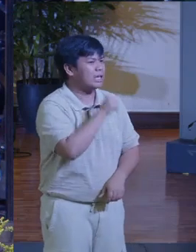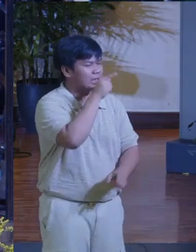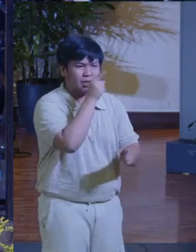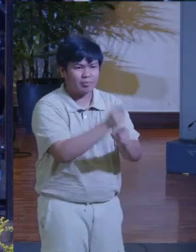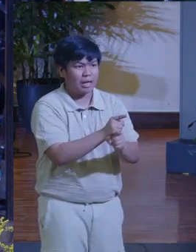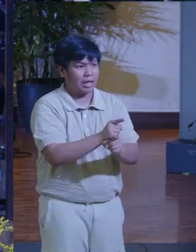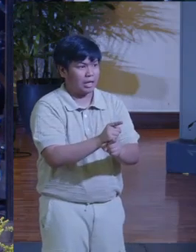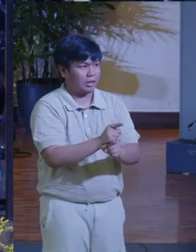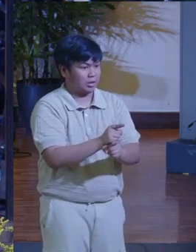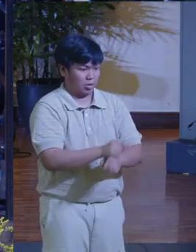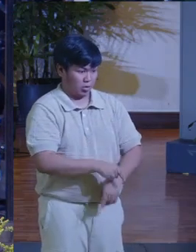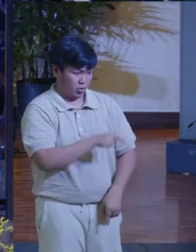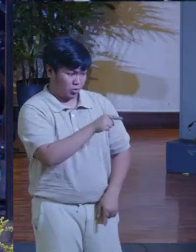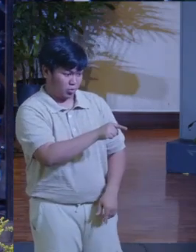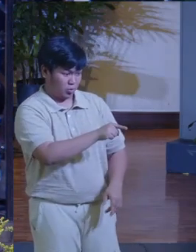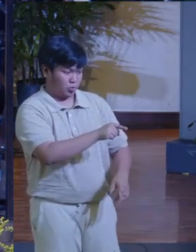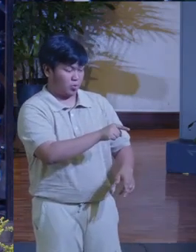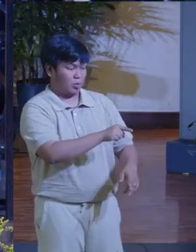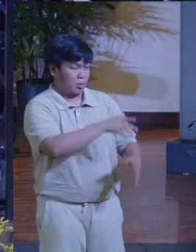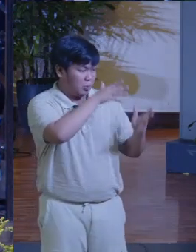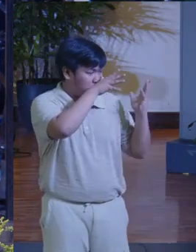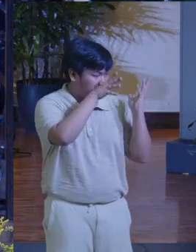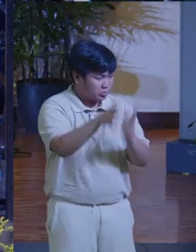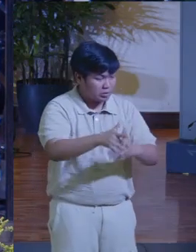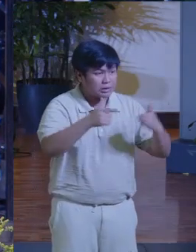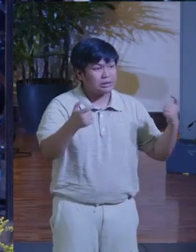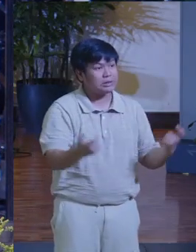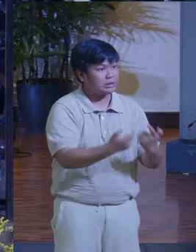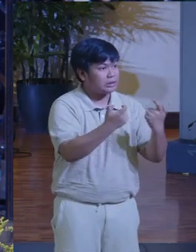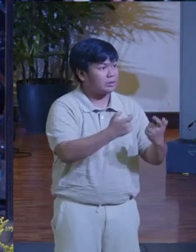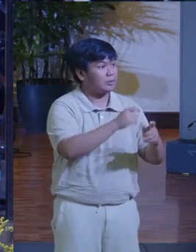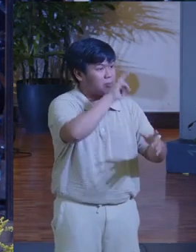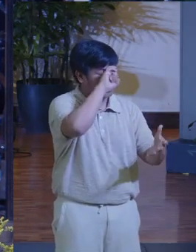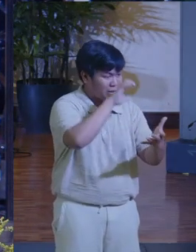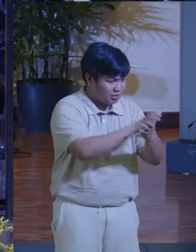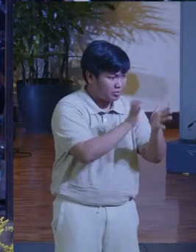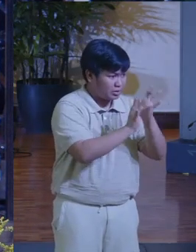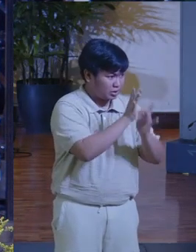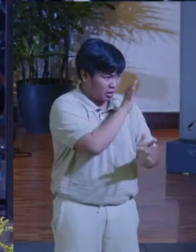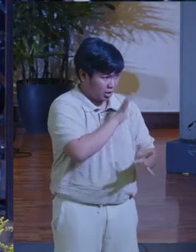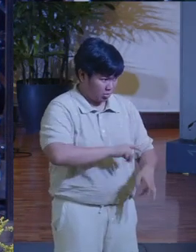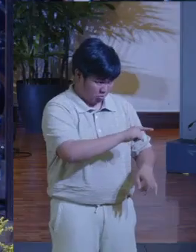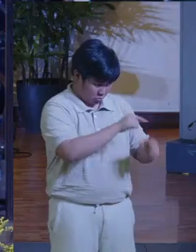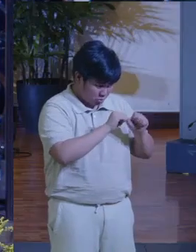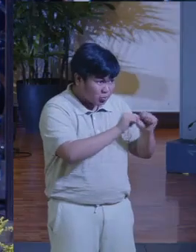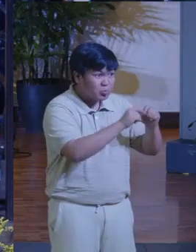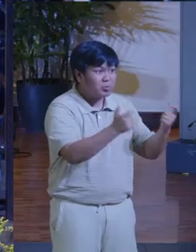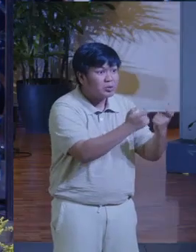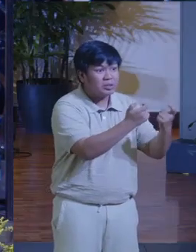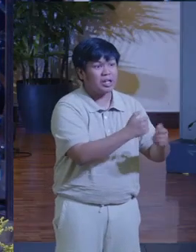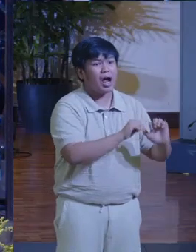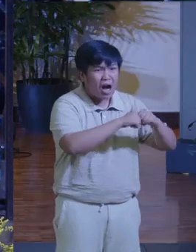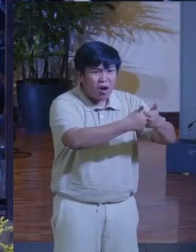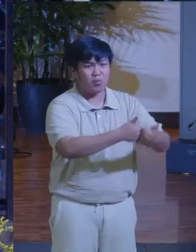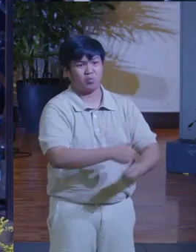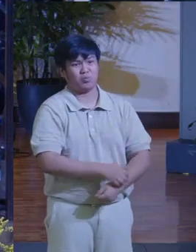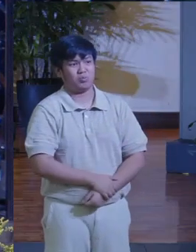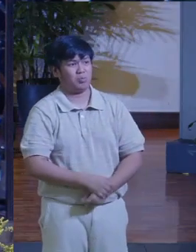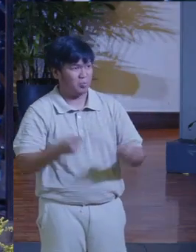we who died to sin still live in it? Oo nga naman. How did we die to